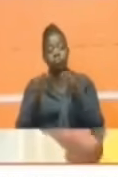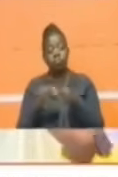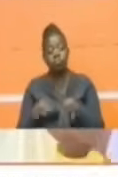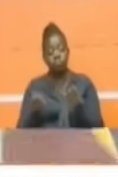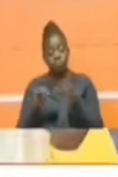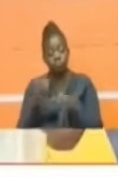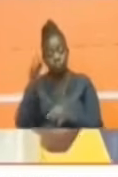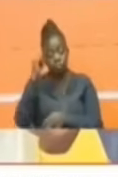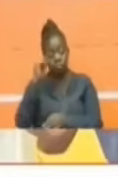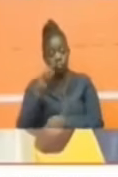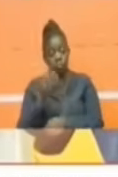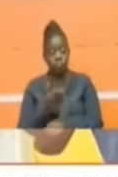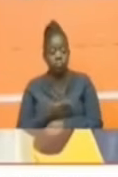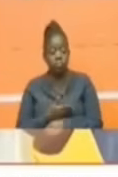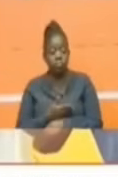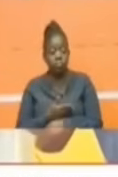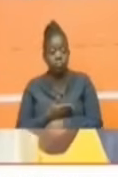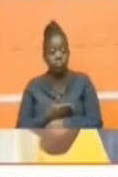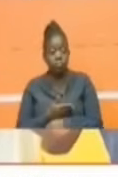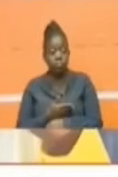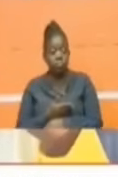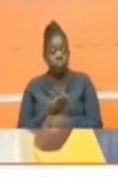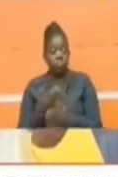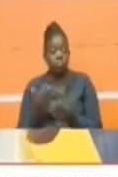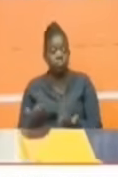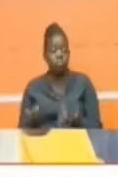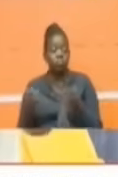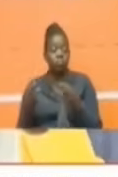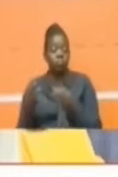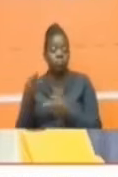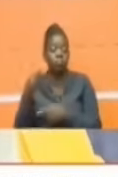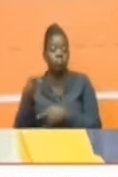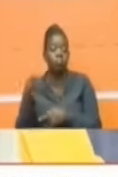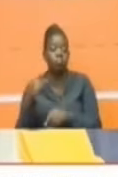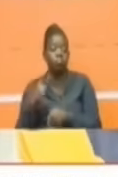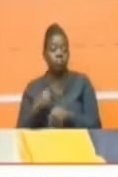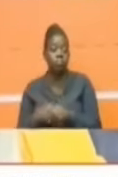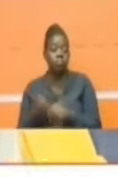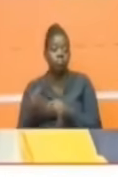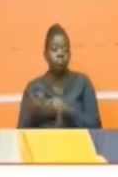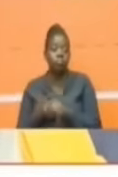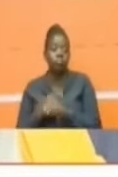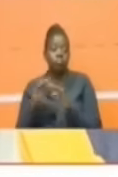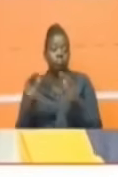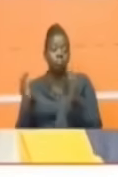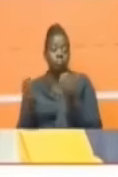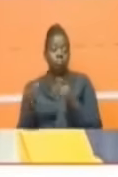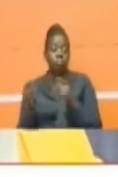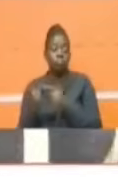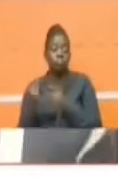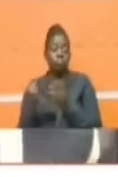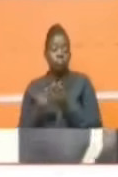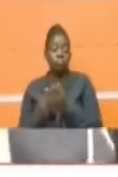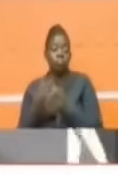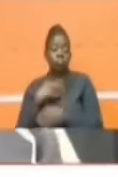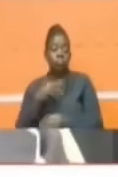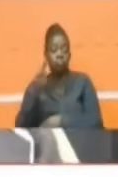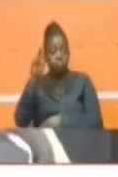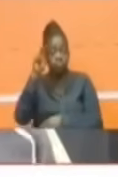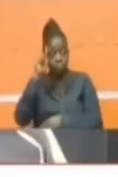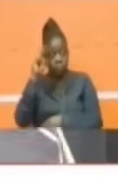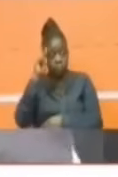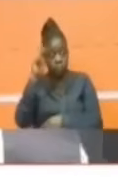for us. And it has come at the right time when the world and Uganda need skills. Nti